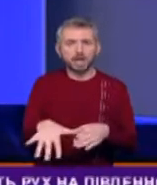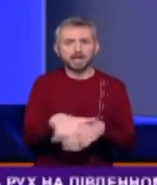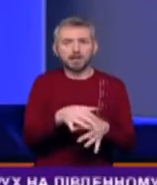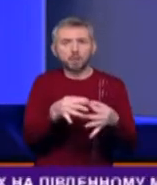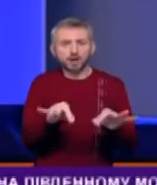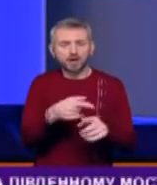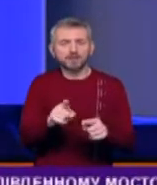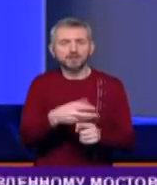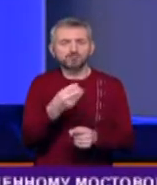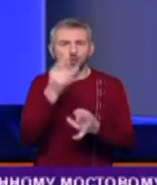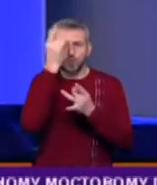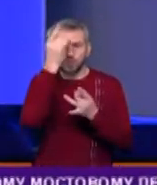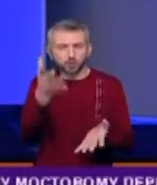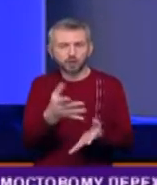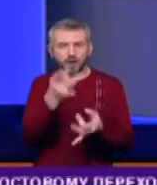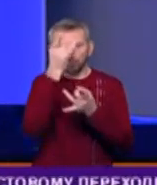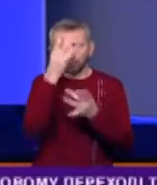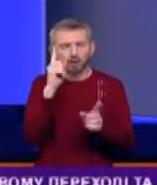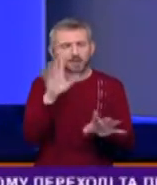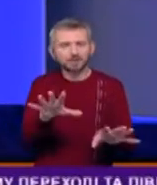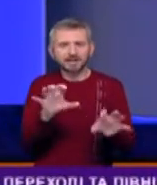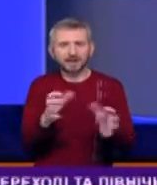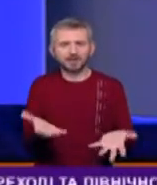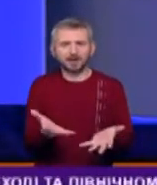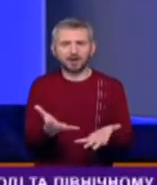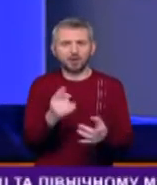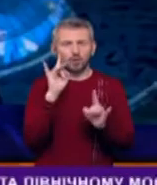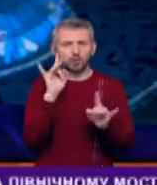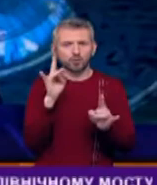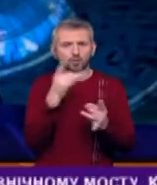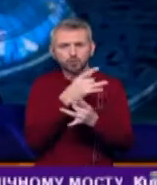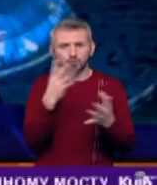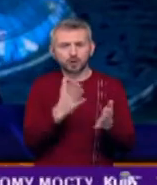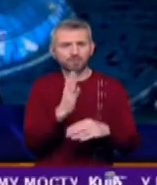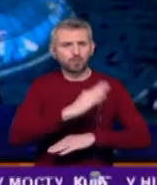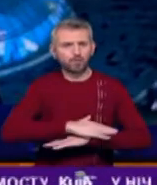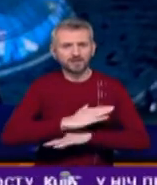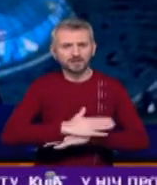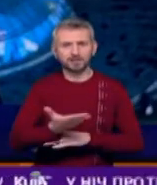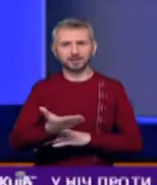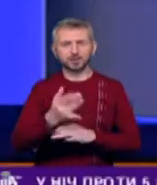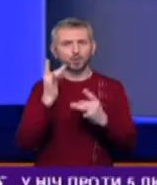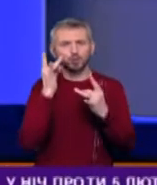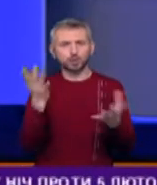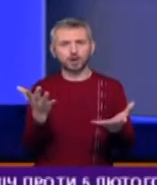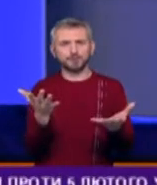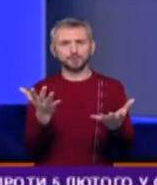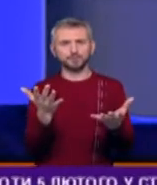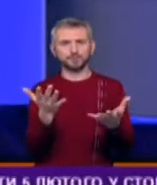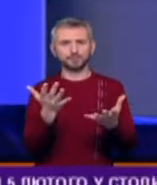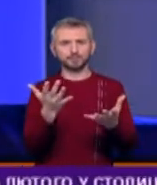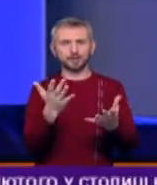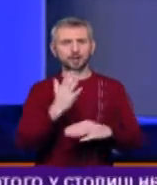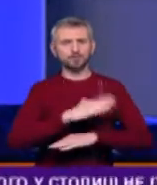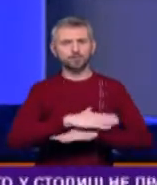це ще культура. Культура сприйняття, культура поведінки, культура, ну, скажімо,